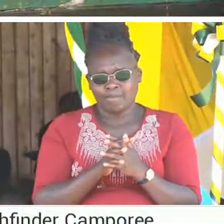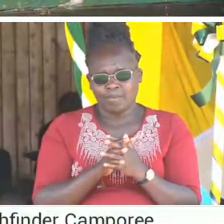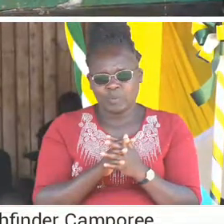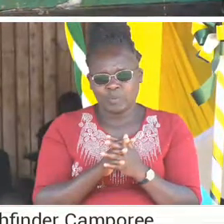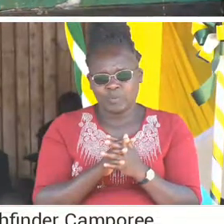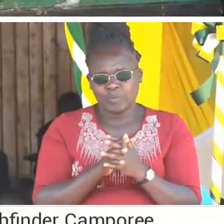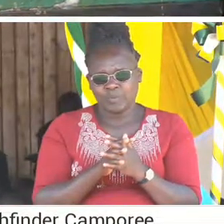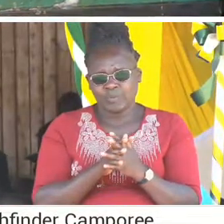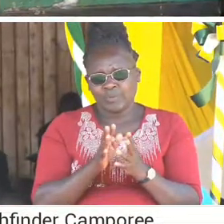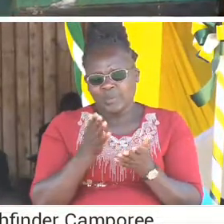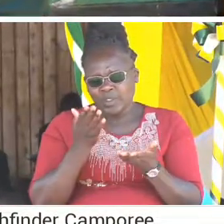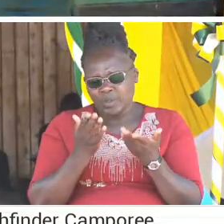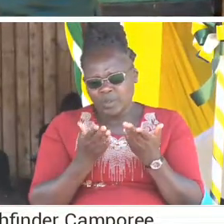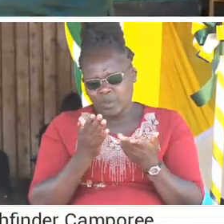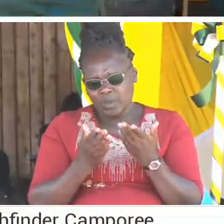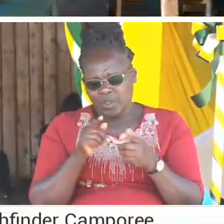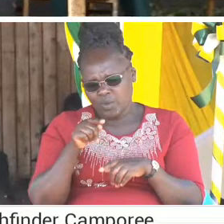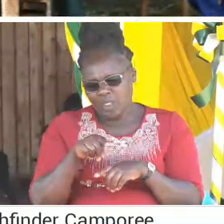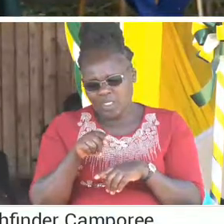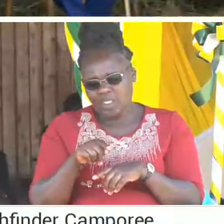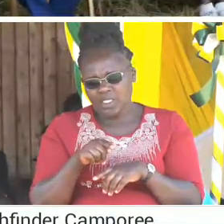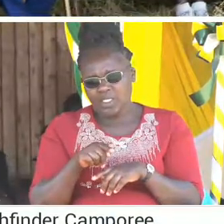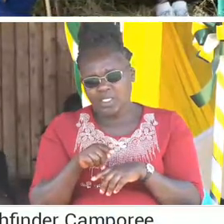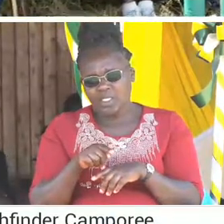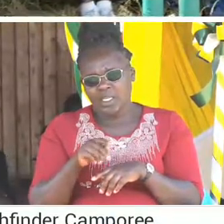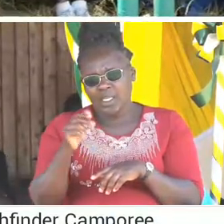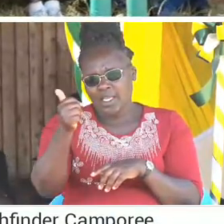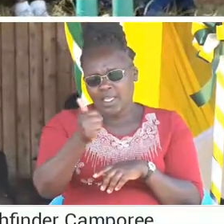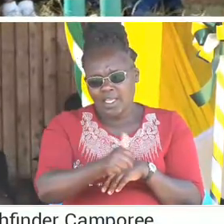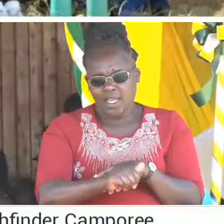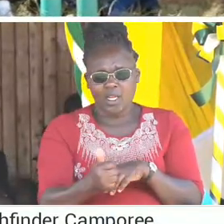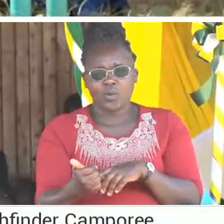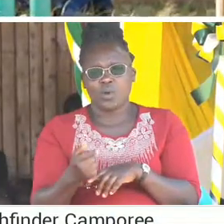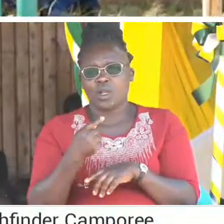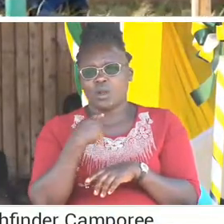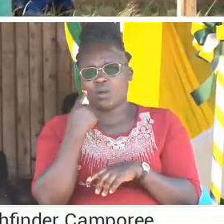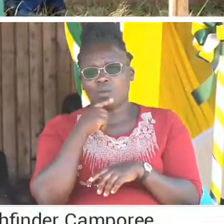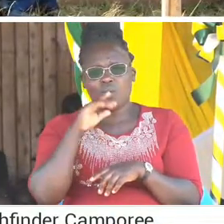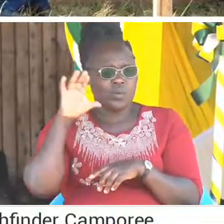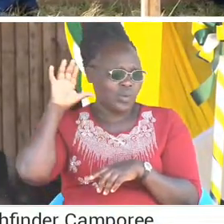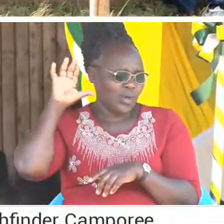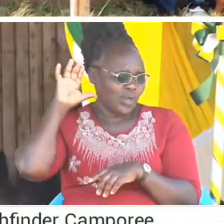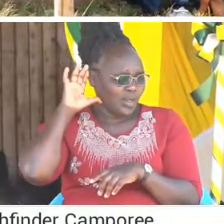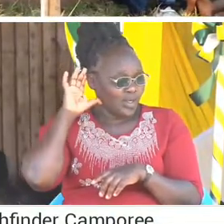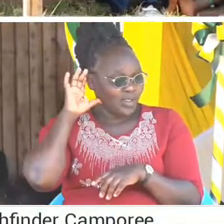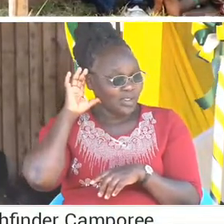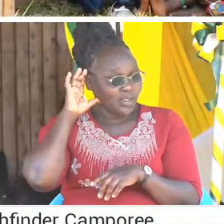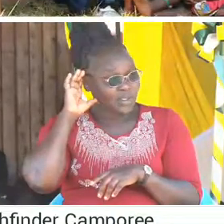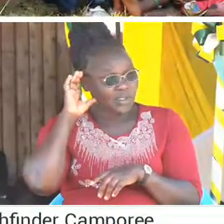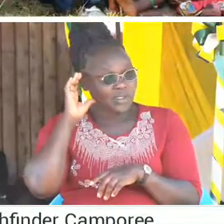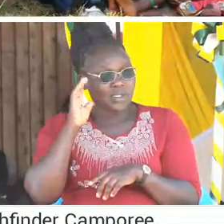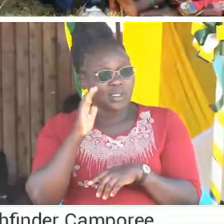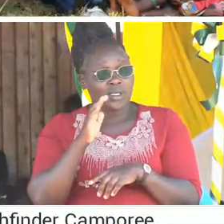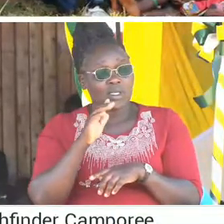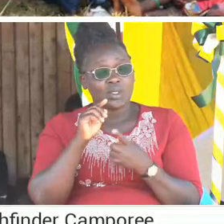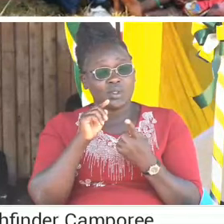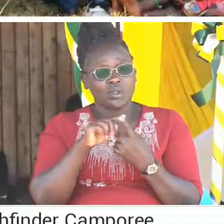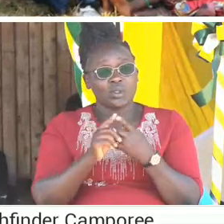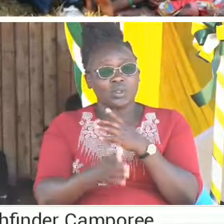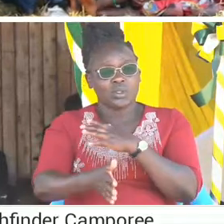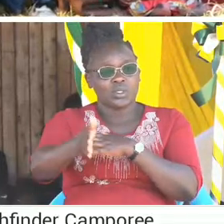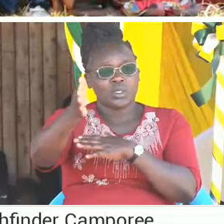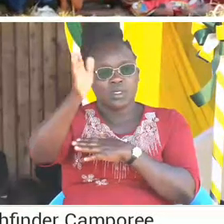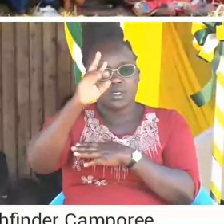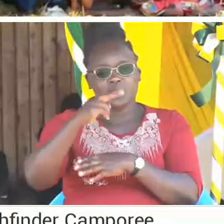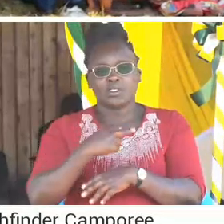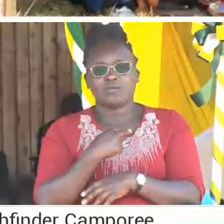anayeisikia sauti ya Bwana na kuifuata anayo haki ya kuwa taifa takatifu. Ndio ile Waebrania anasema